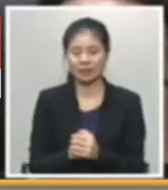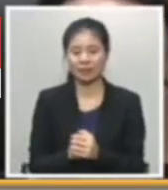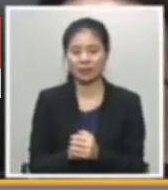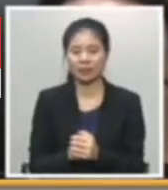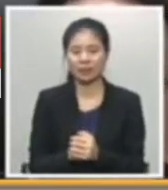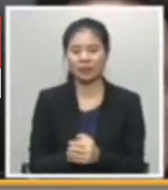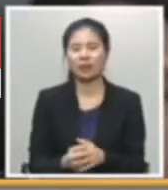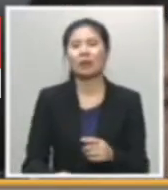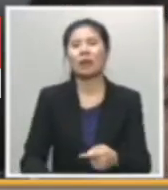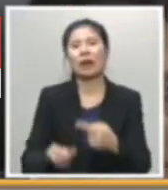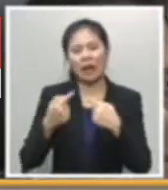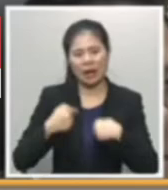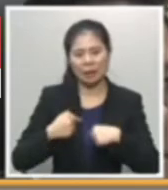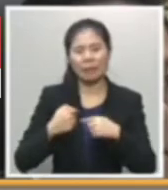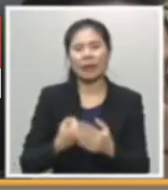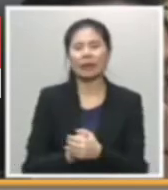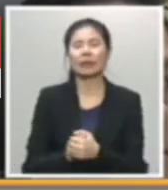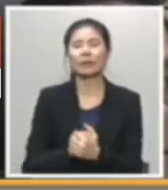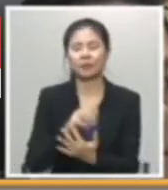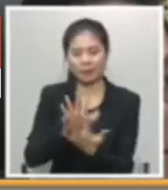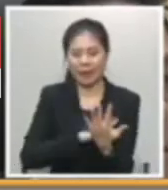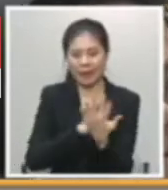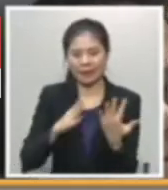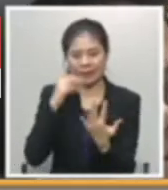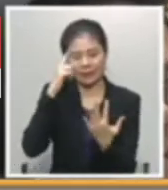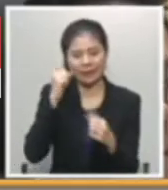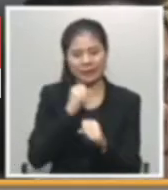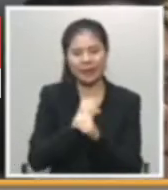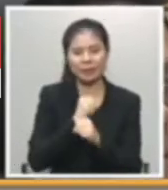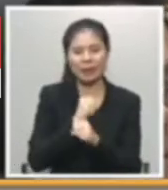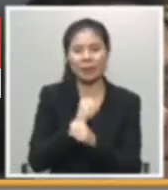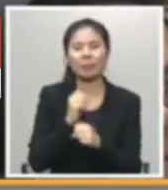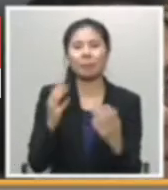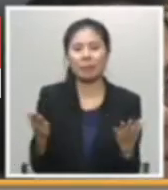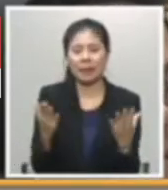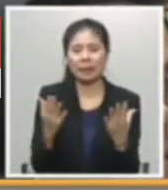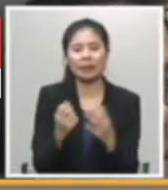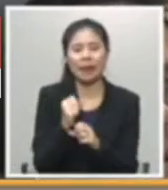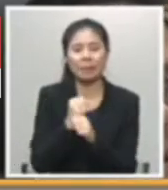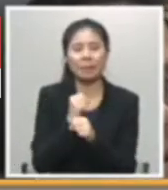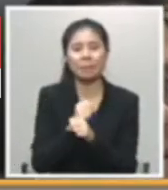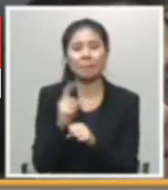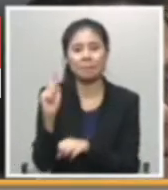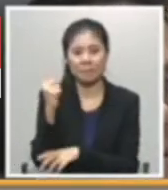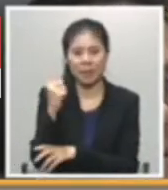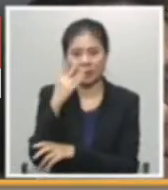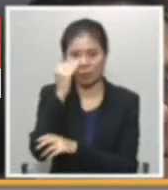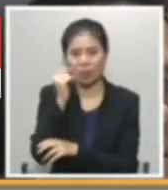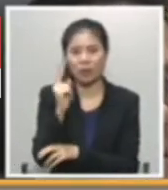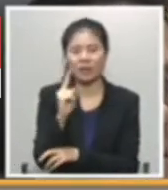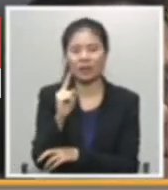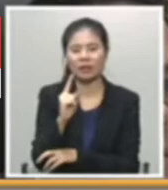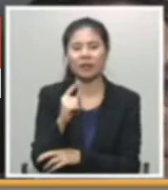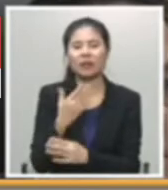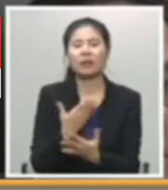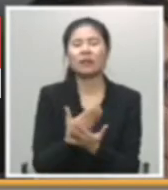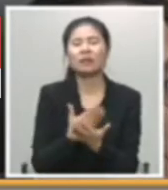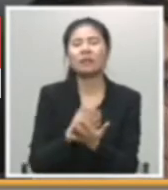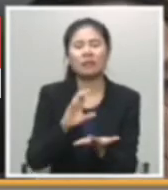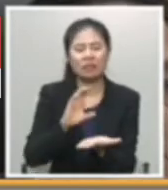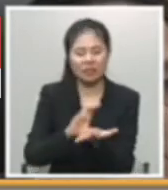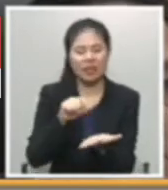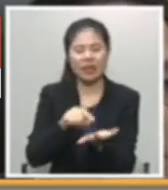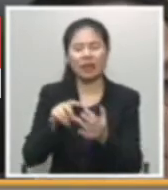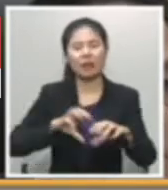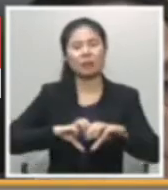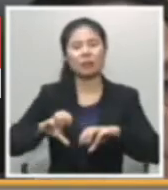ไปร่างมาใหม่เพราะว่าเมื่อประมาณฉบับนี้ไม่มีความเหมาะสมอย่างยิ่